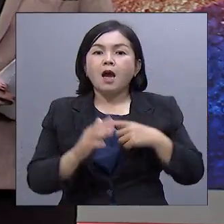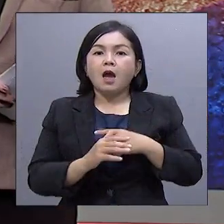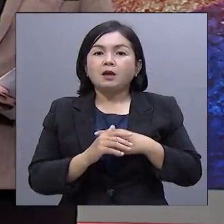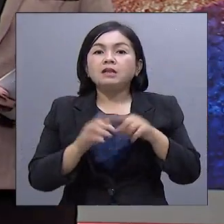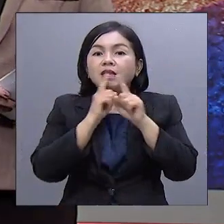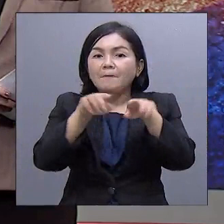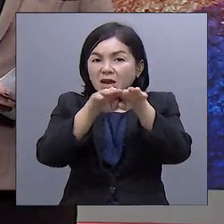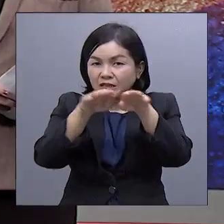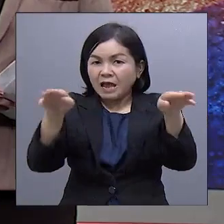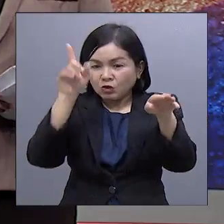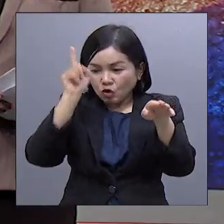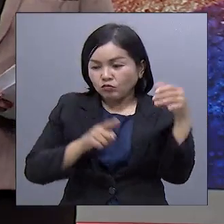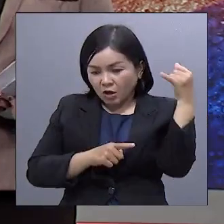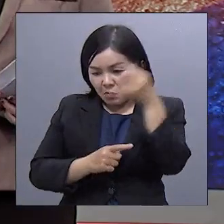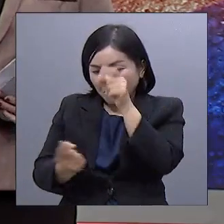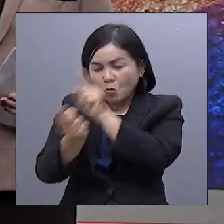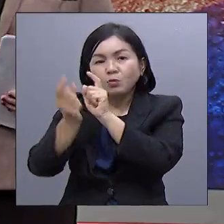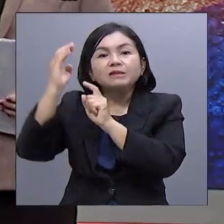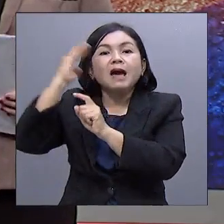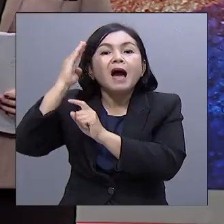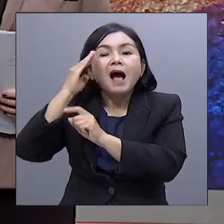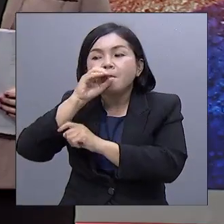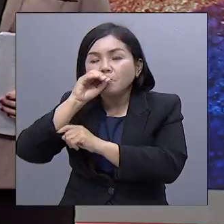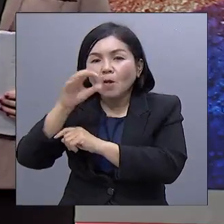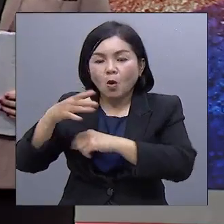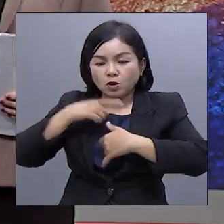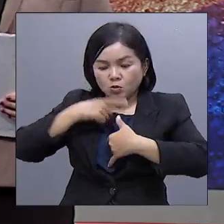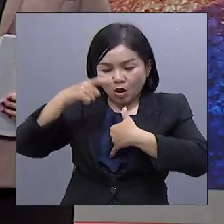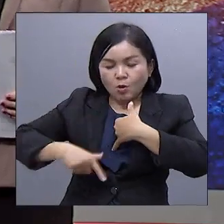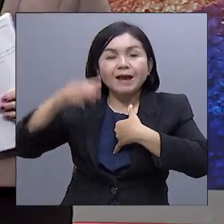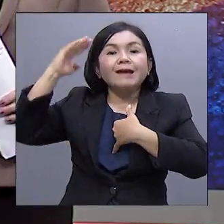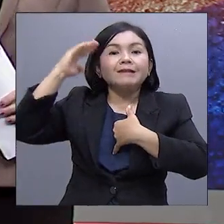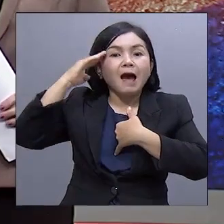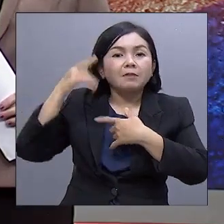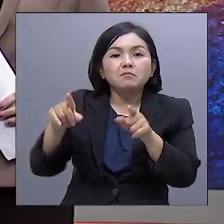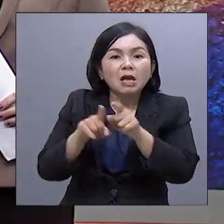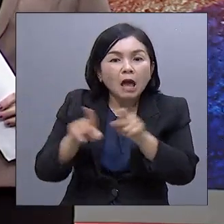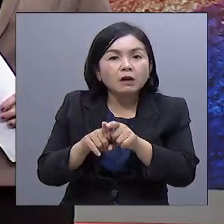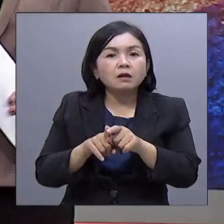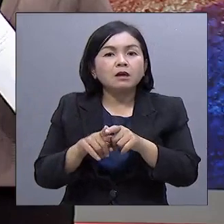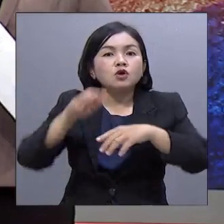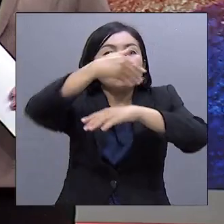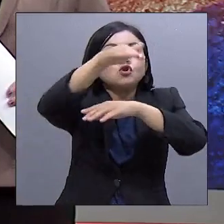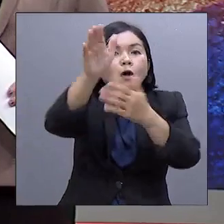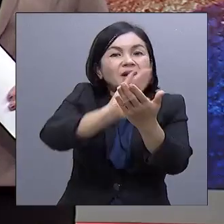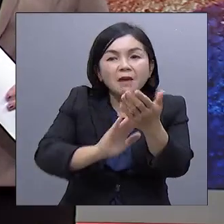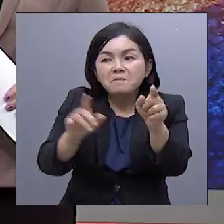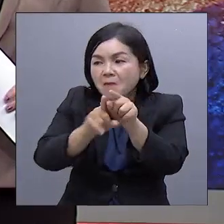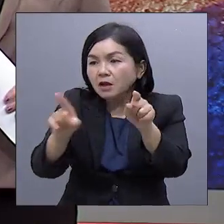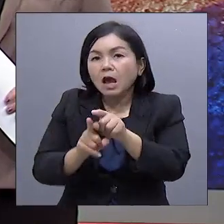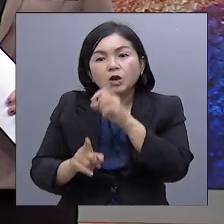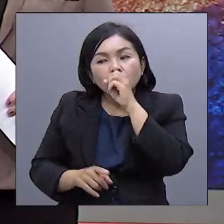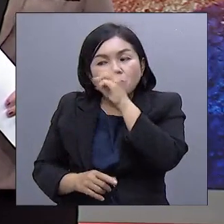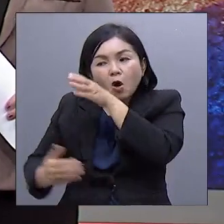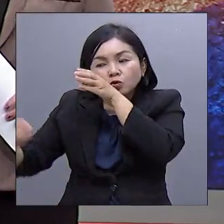เกณฑ์จะต้องไปรายงานตัวต่อกองทัพเพื่อแจ้งสถานะทางทหารแม้แต่คนที่อยู่ในต่างประเทศก็ต้องไปแจ้งเรื่อง